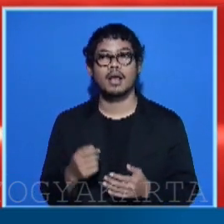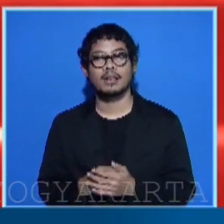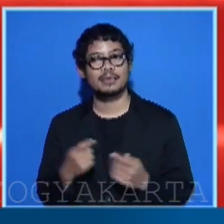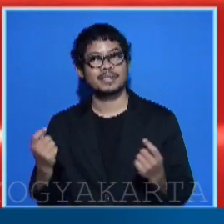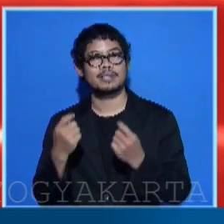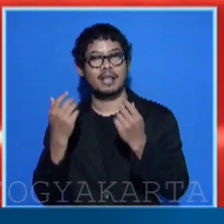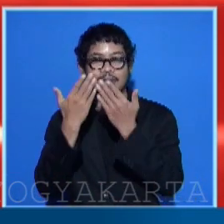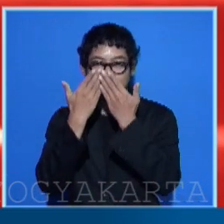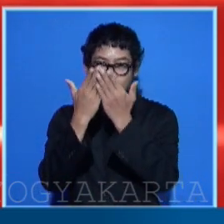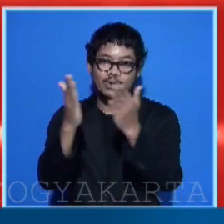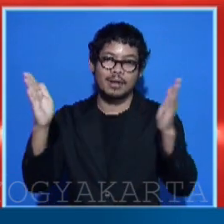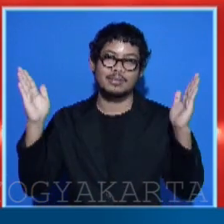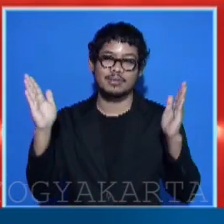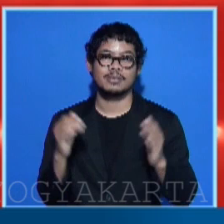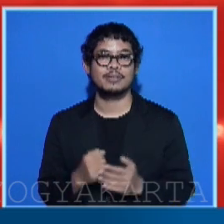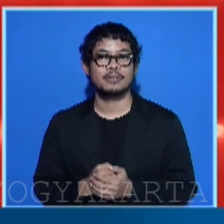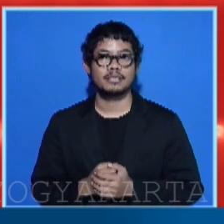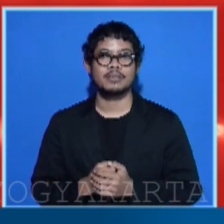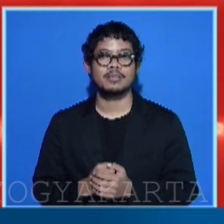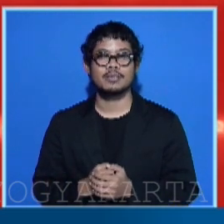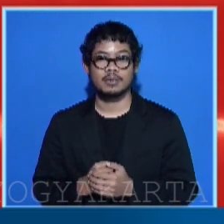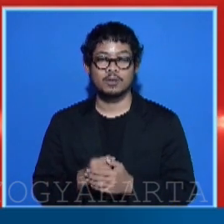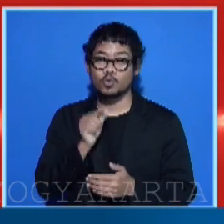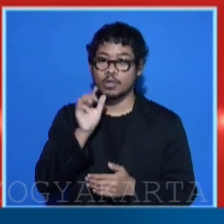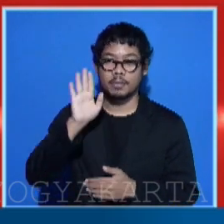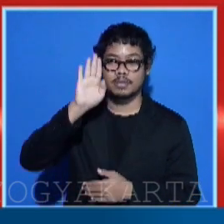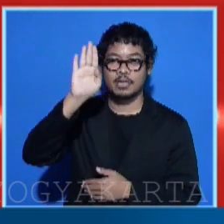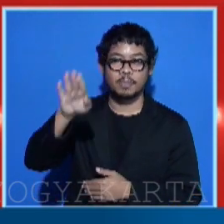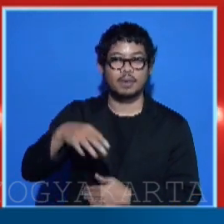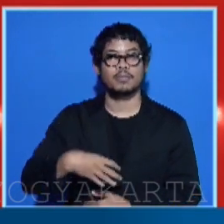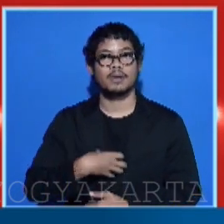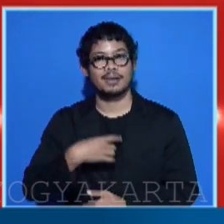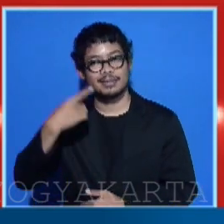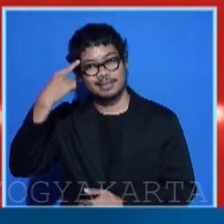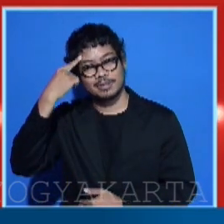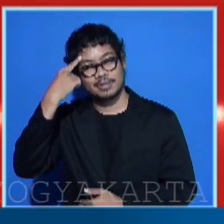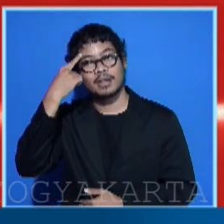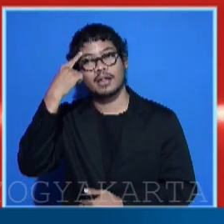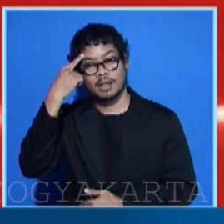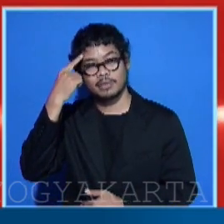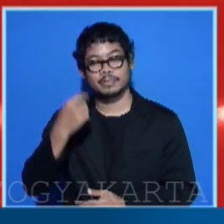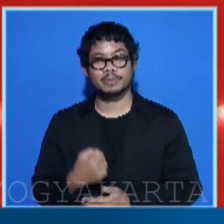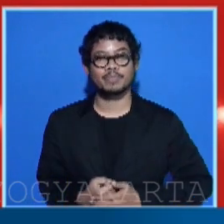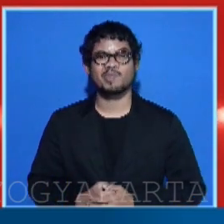dengan mengedepankan nurani, nalar, dan akal sehat.